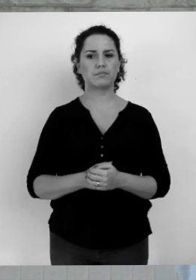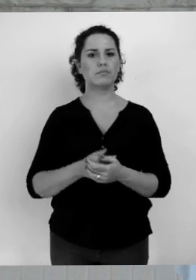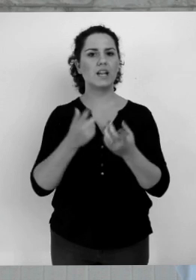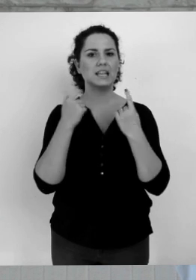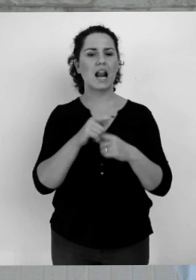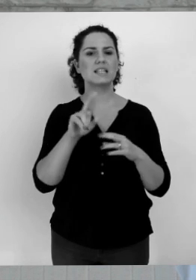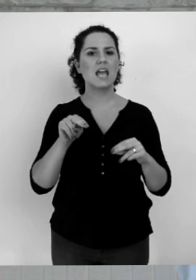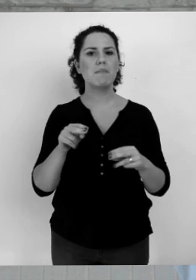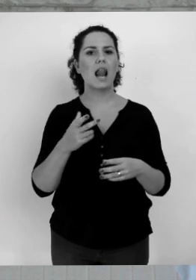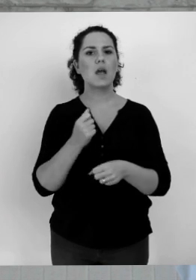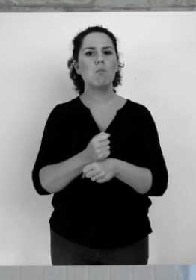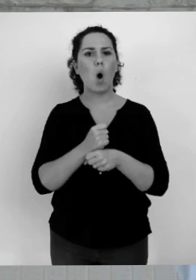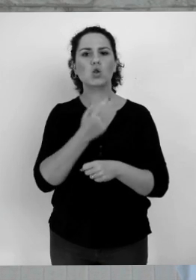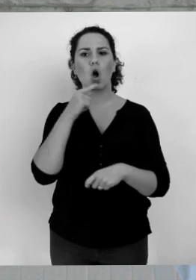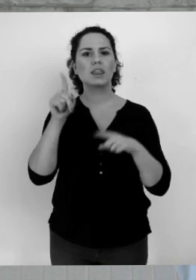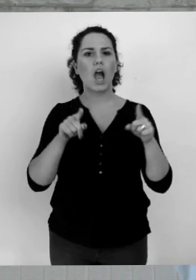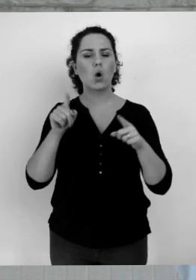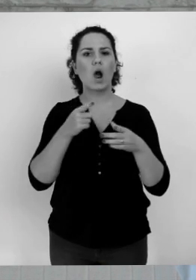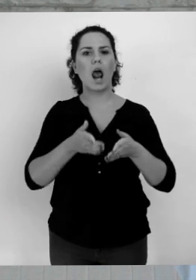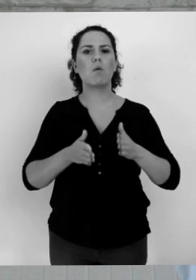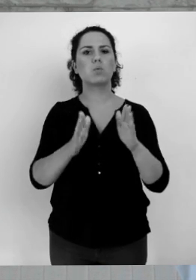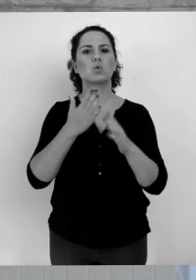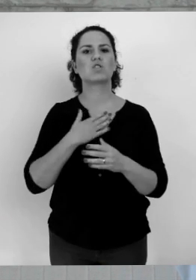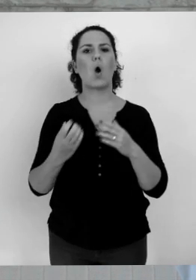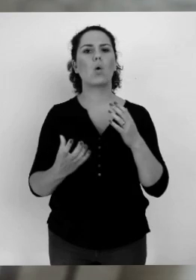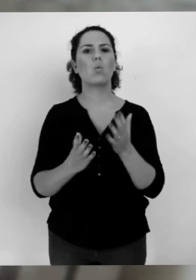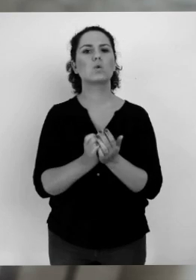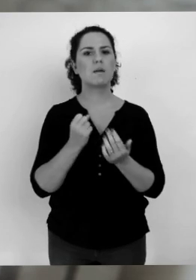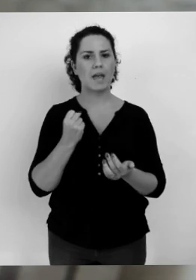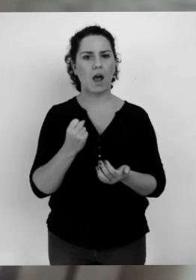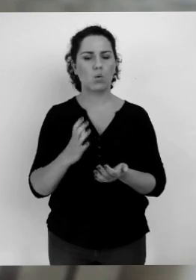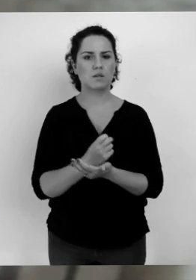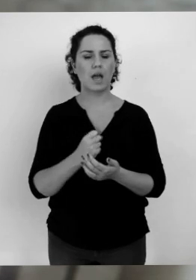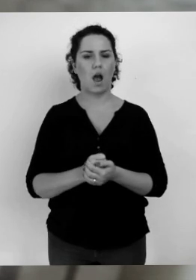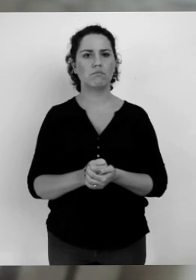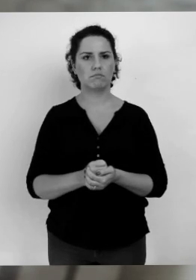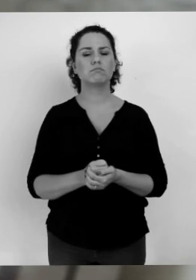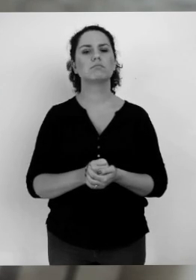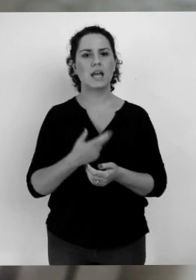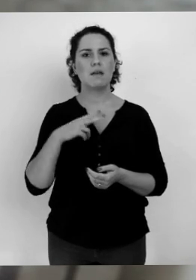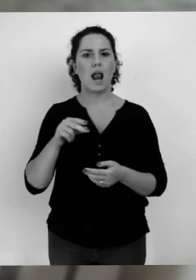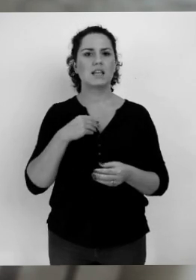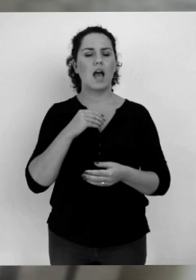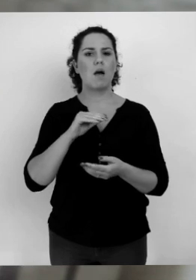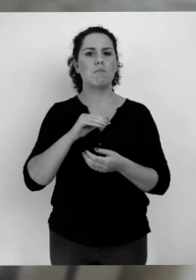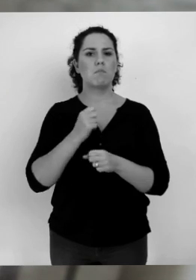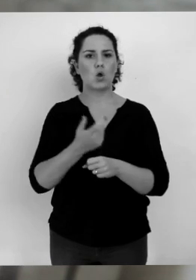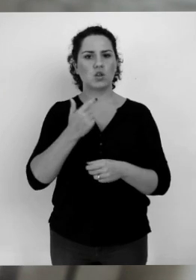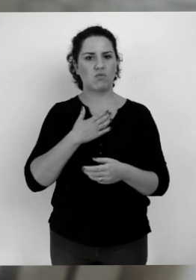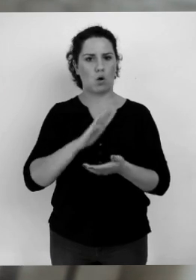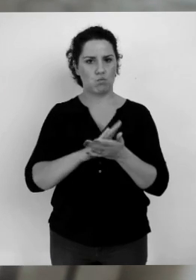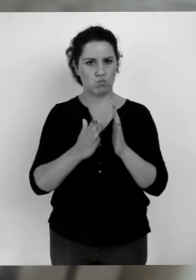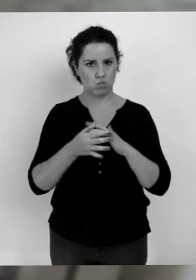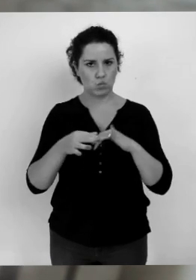Da li ste imali podršku od nekoga na putu svog uspjeha? Imali sam podršku od svoga muža i